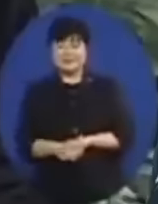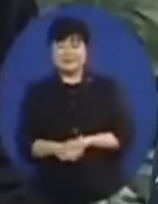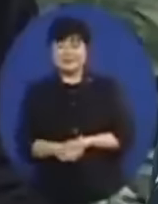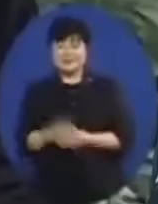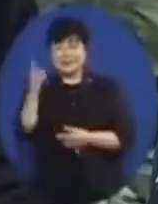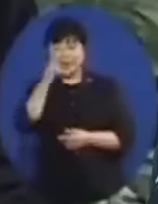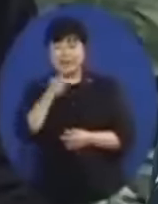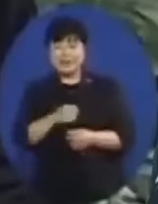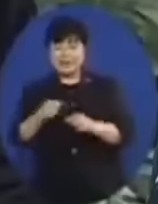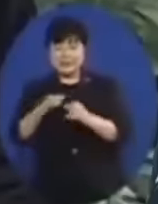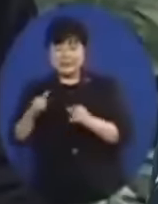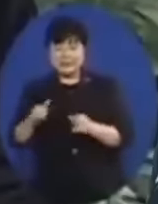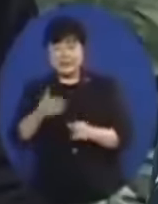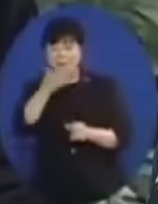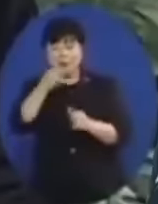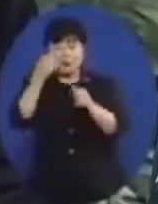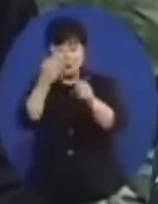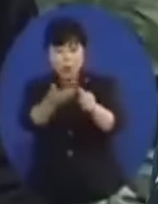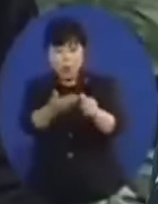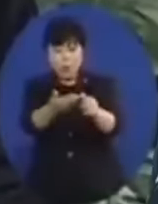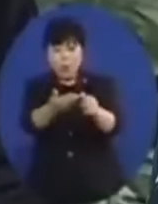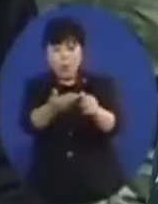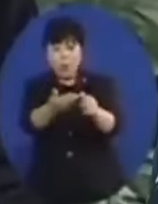악을 행하는 사람 보고 복을 빌고